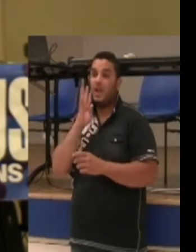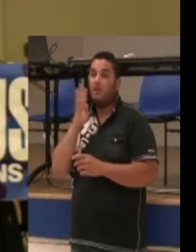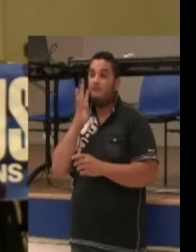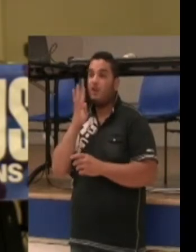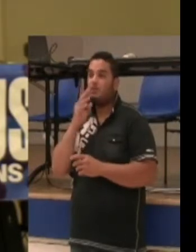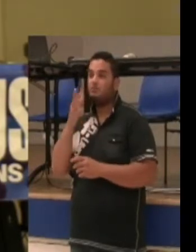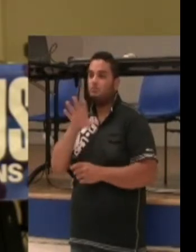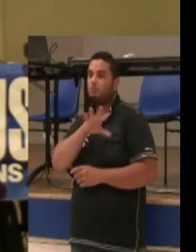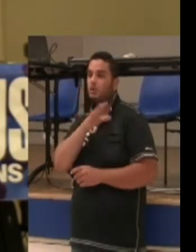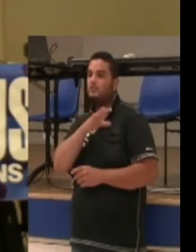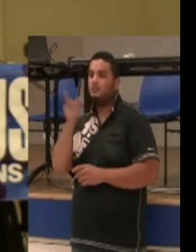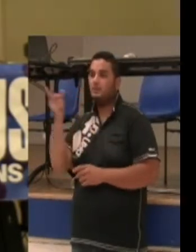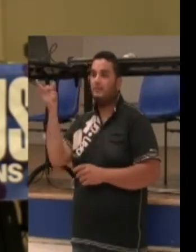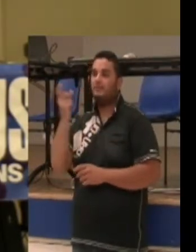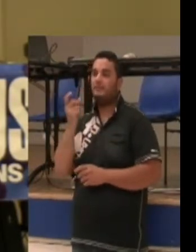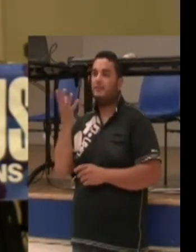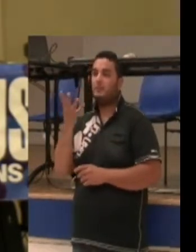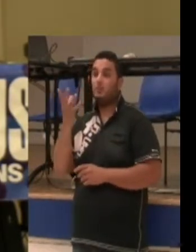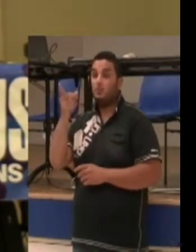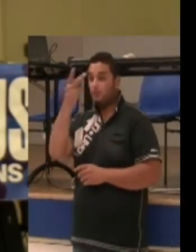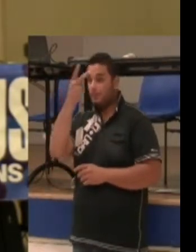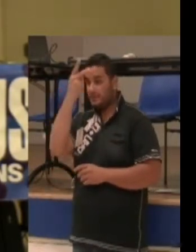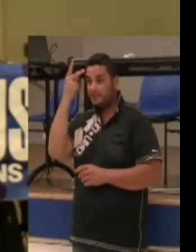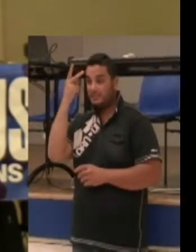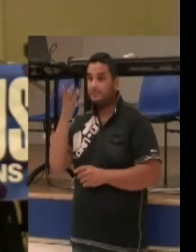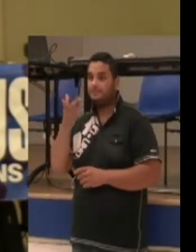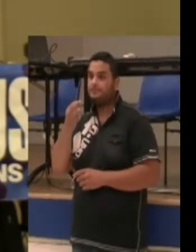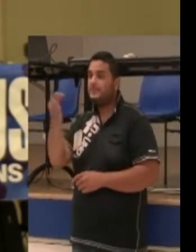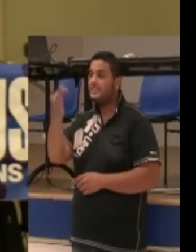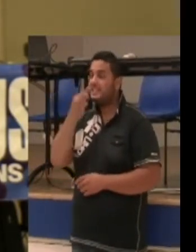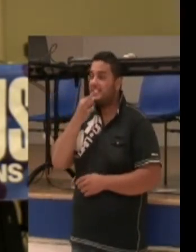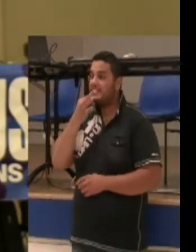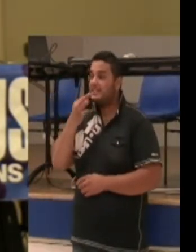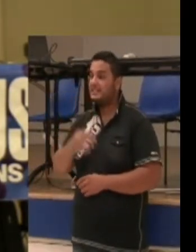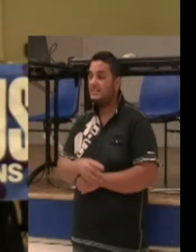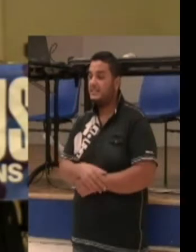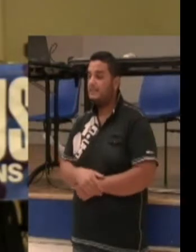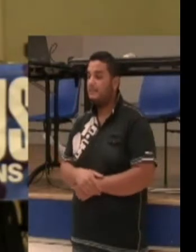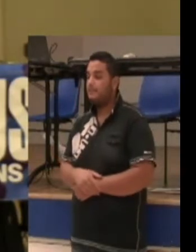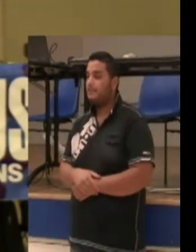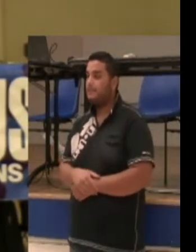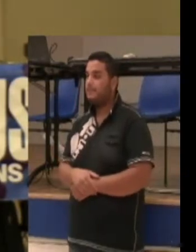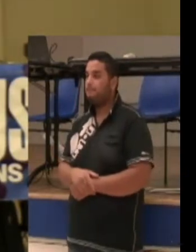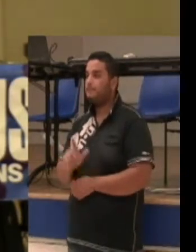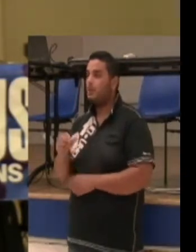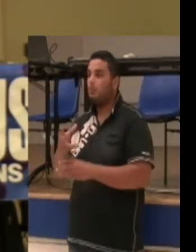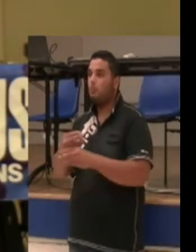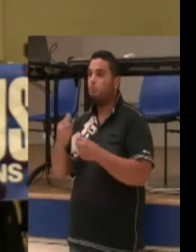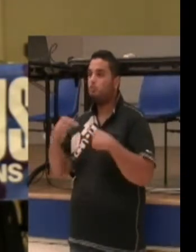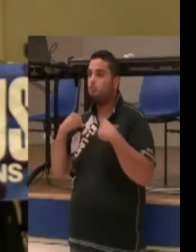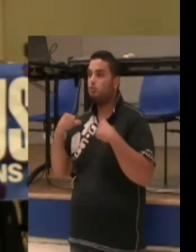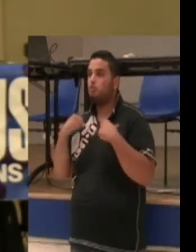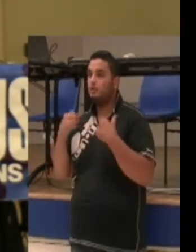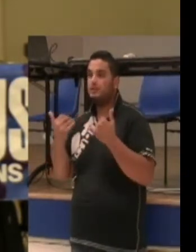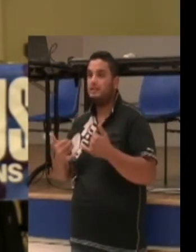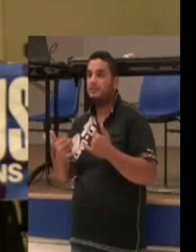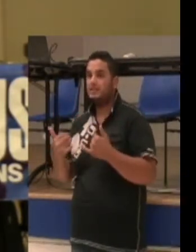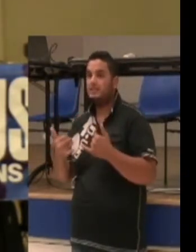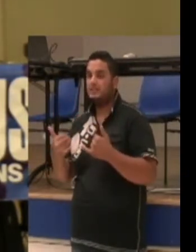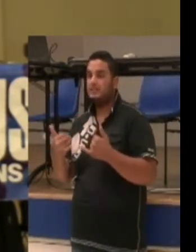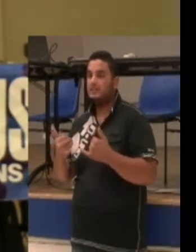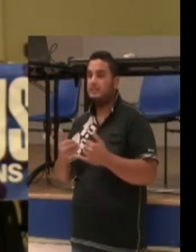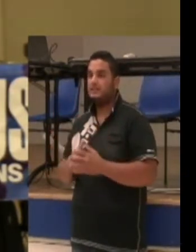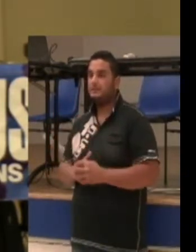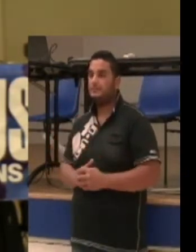d'un professeur qui venait de Bir Zeit et qui nous disait, je ne sais pas, il y a beaucoup de jeunes ici, alors si vous êtes